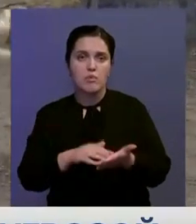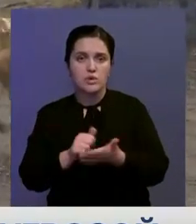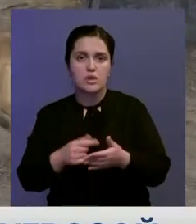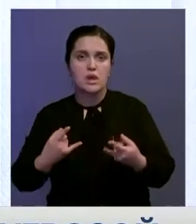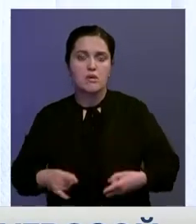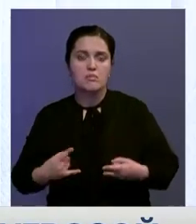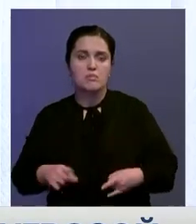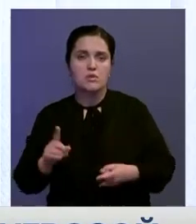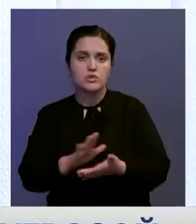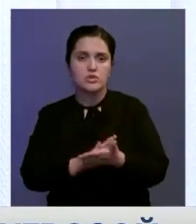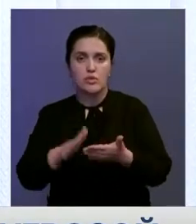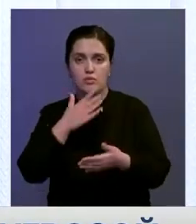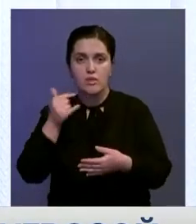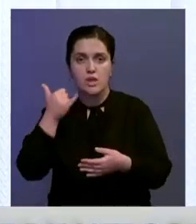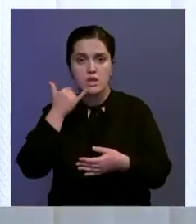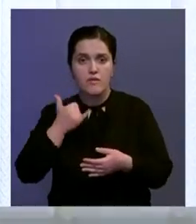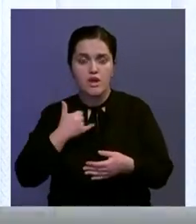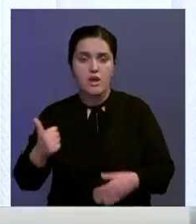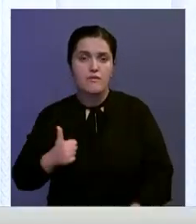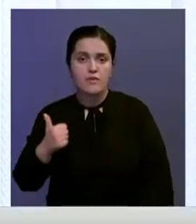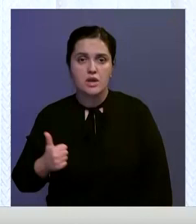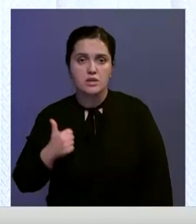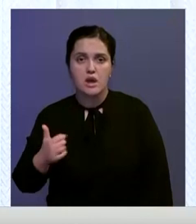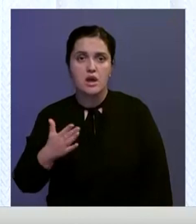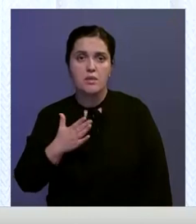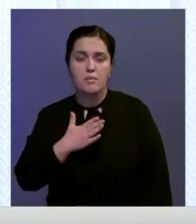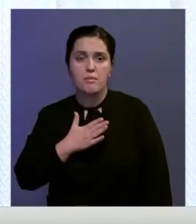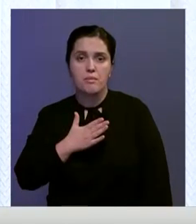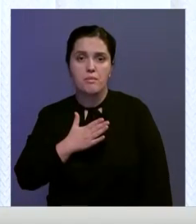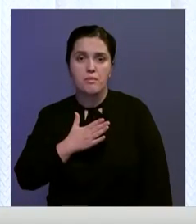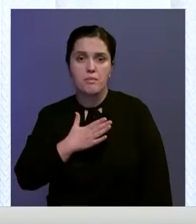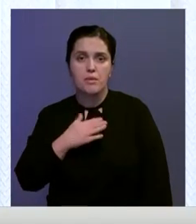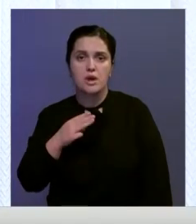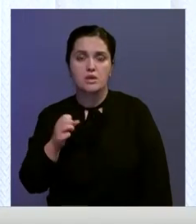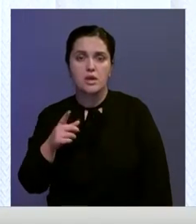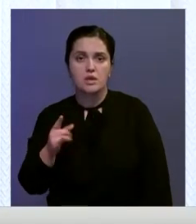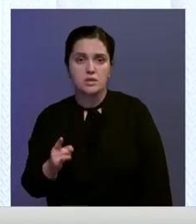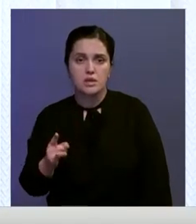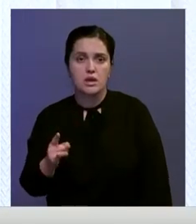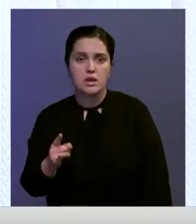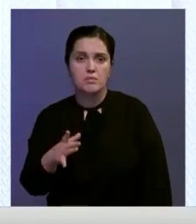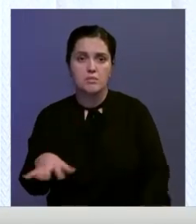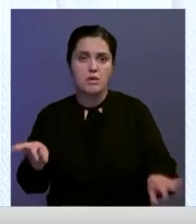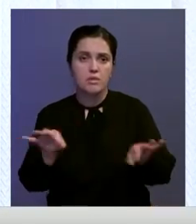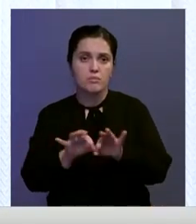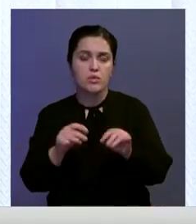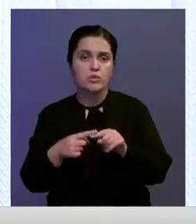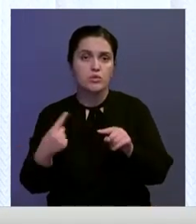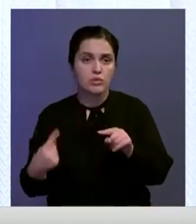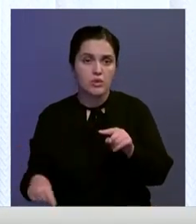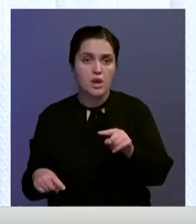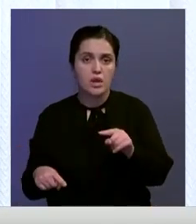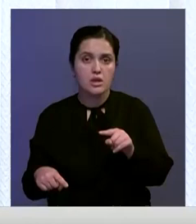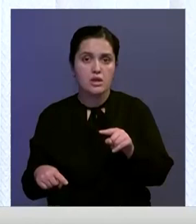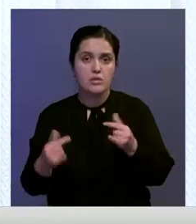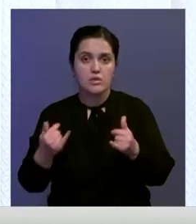родословную. Некоторые звонят и прям хвастаются. А мы покрыли, допустим, своего таза с афганской борзой. Вот только сегодня